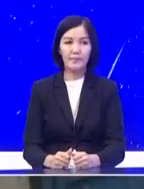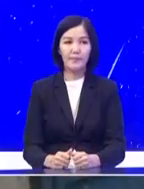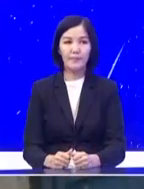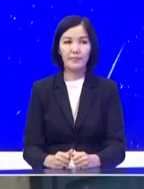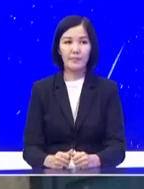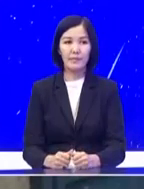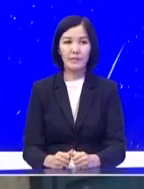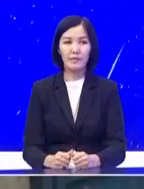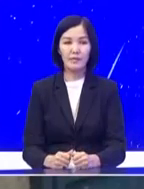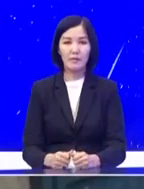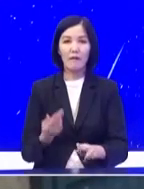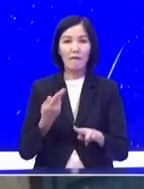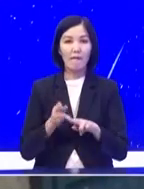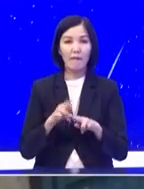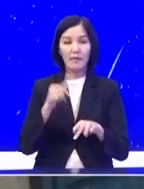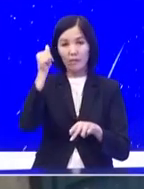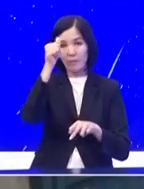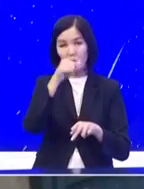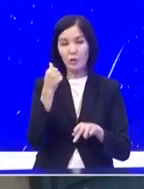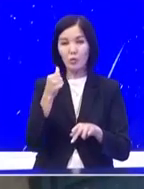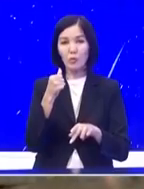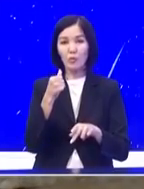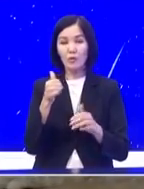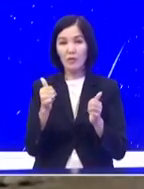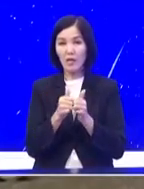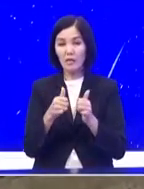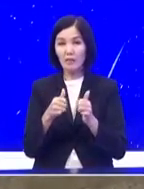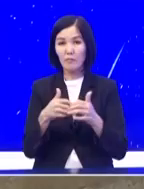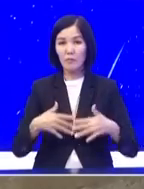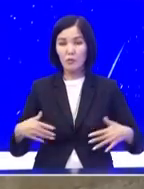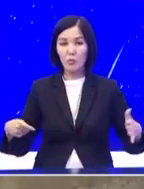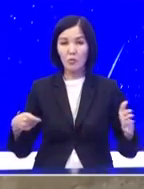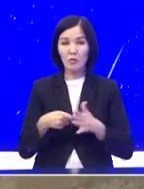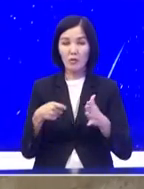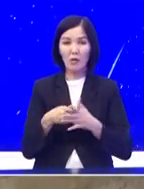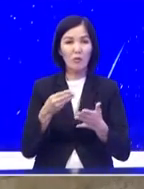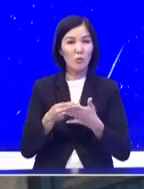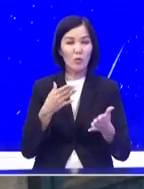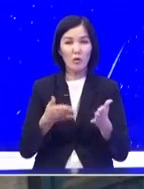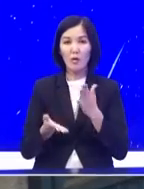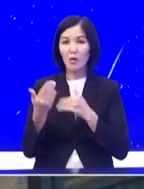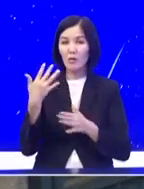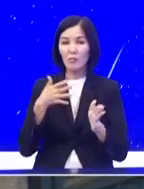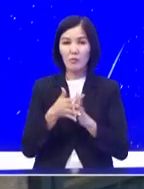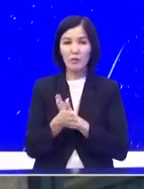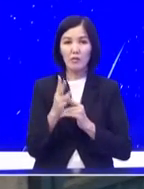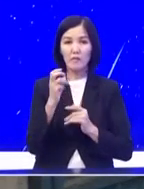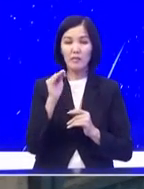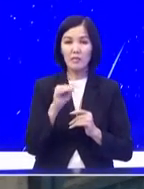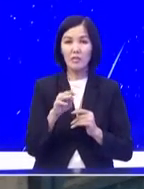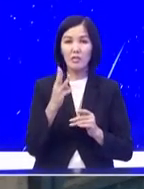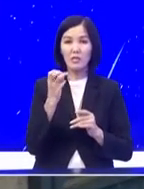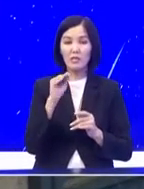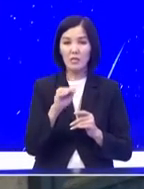В этом году содержать лошадей, вообще скот возле дома совершенно невыгодно. То, что мы затрачивали в прошлом году, допустим, 200 тысяч,